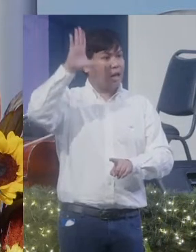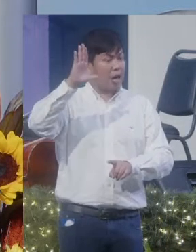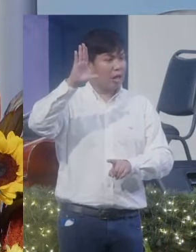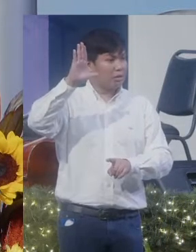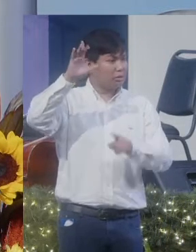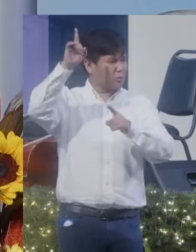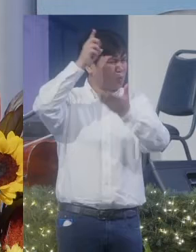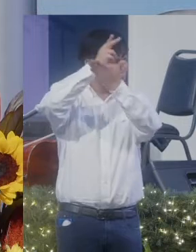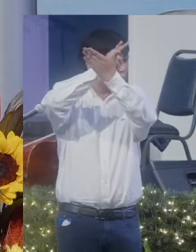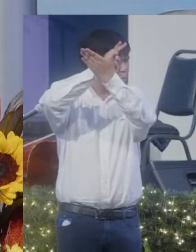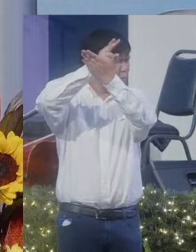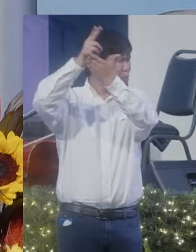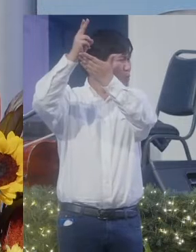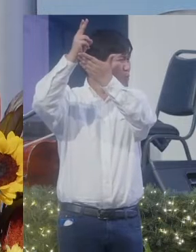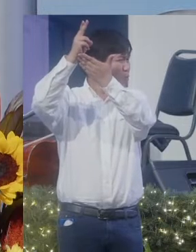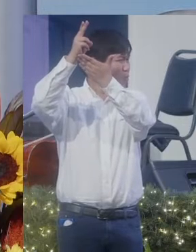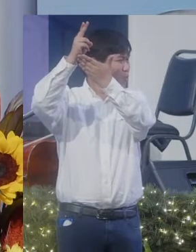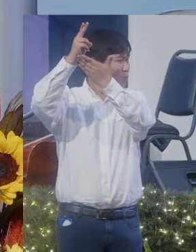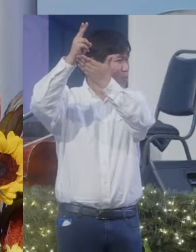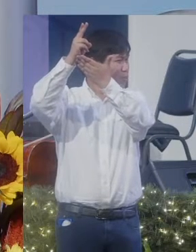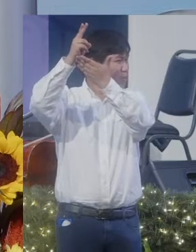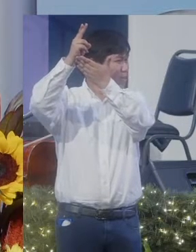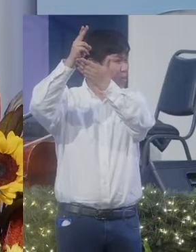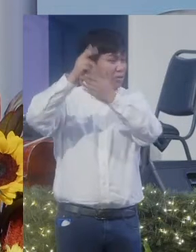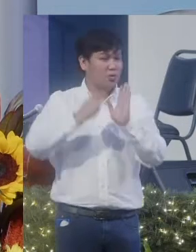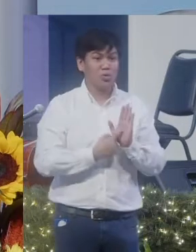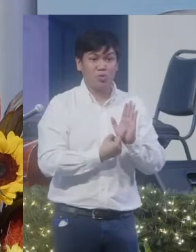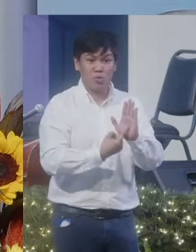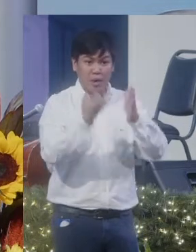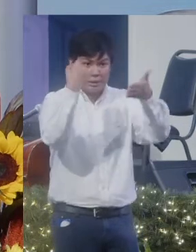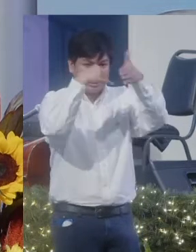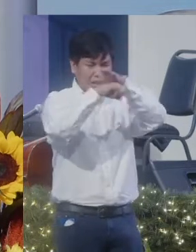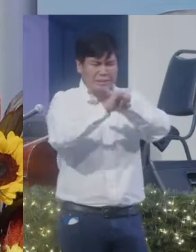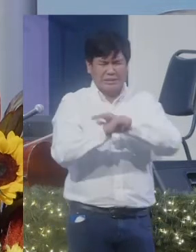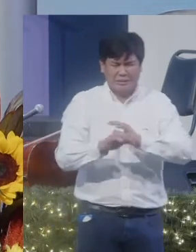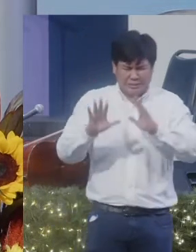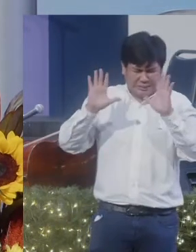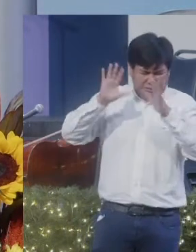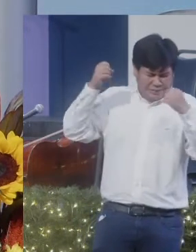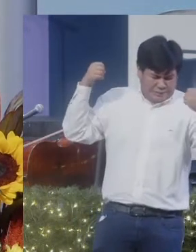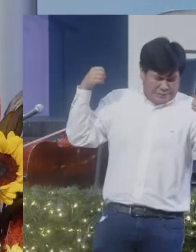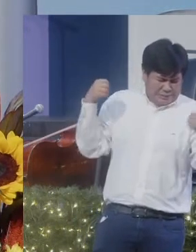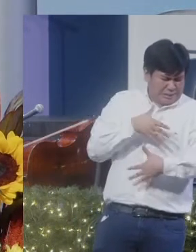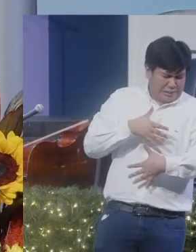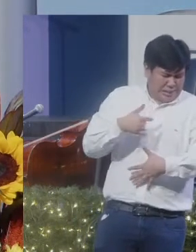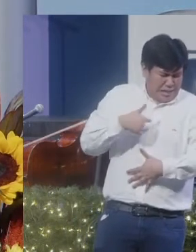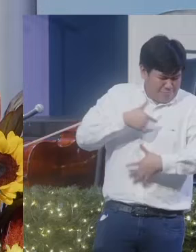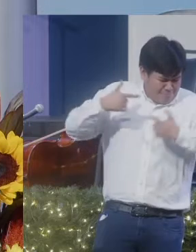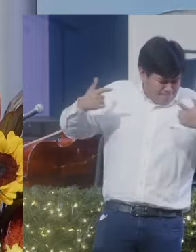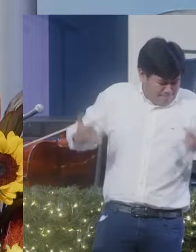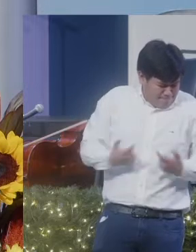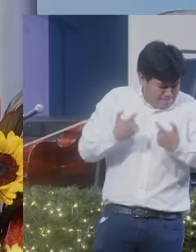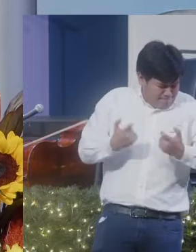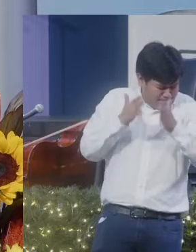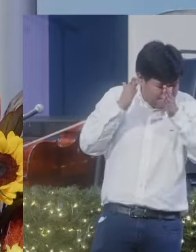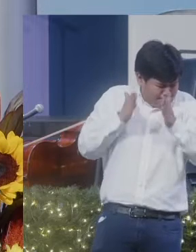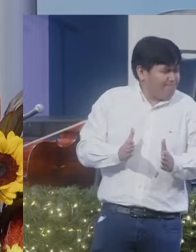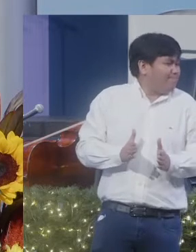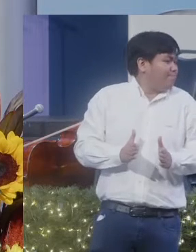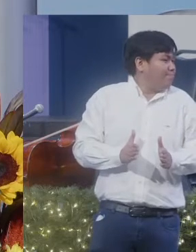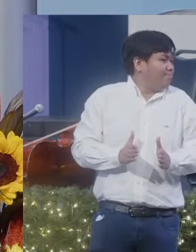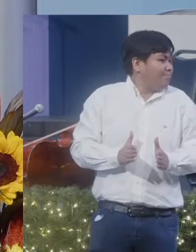Ganito ang inaasahang reaksyon mula sa lahat. Sa lahat sa atin na makakaengkwentro ang Panginoon sa pakikinig ng kanyang